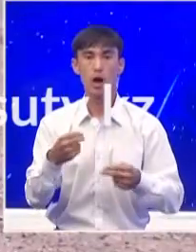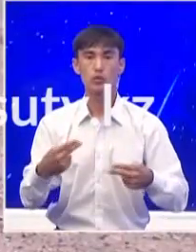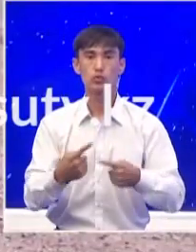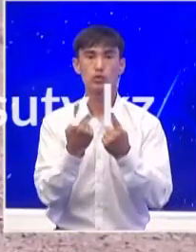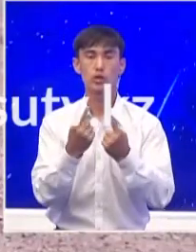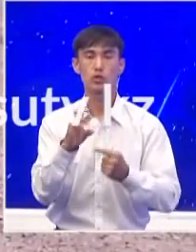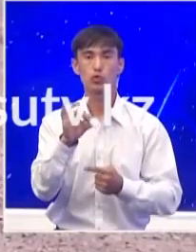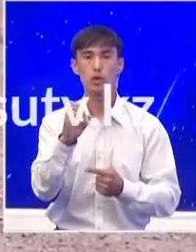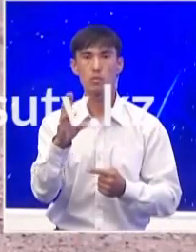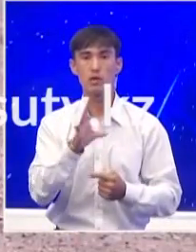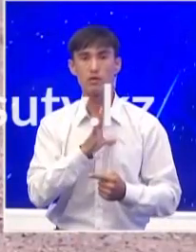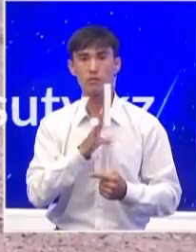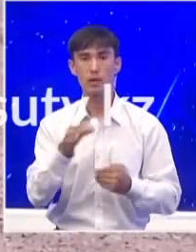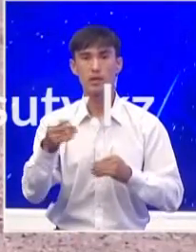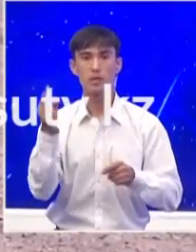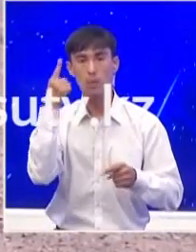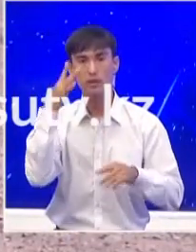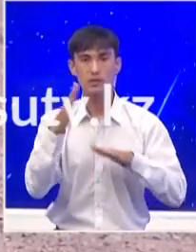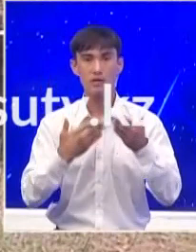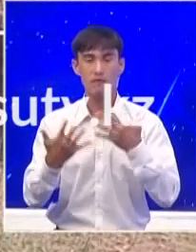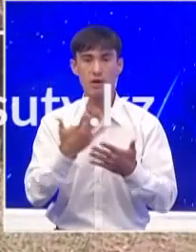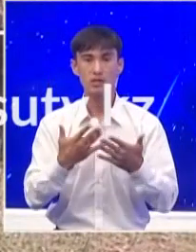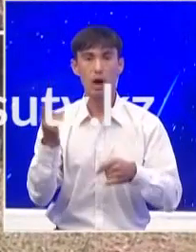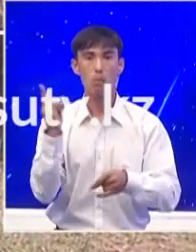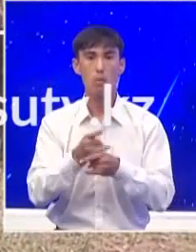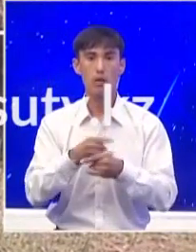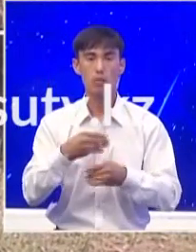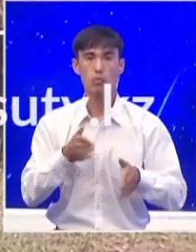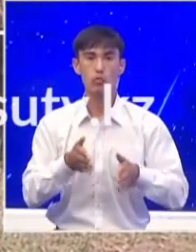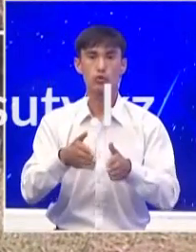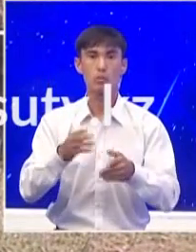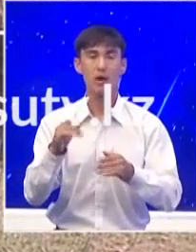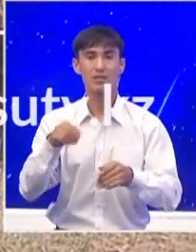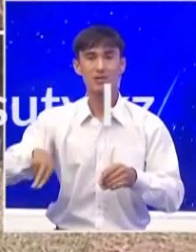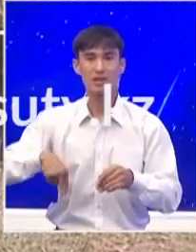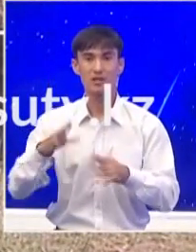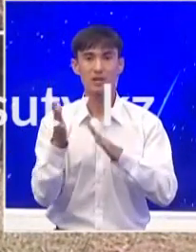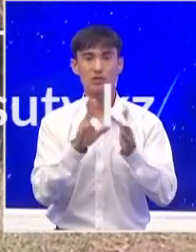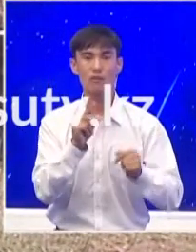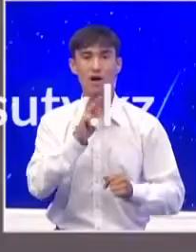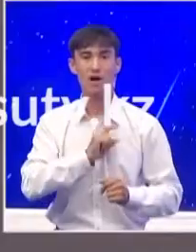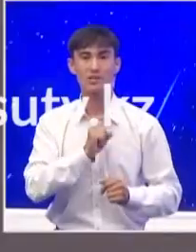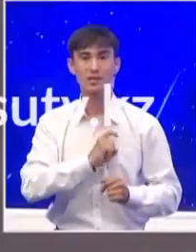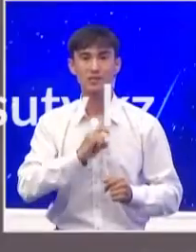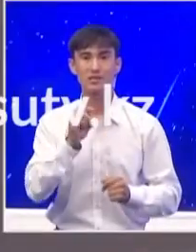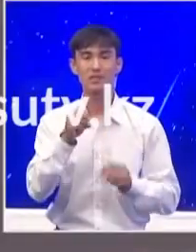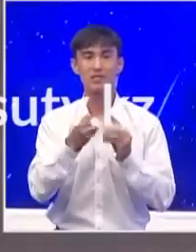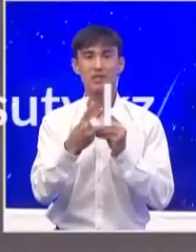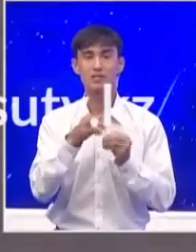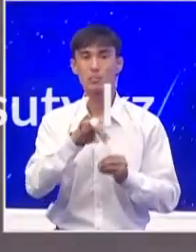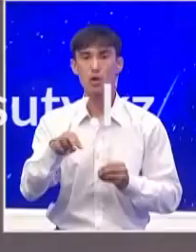сулейменов подозревался в получении обманным путем от директора лесного хозяйства юлдашева 12 миллионов тенге